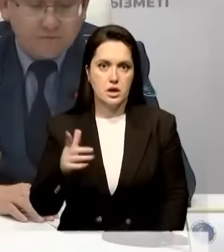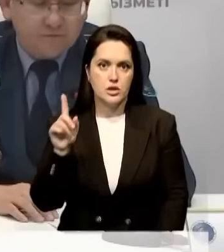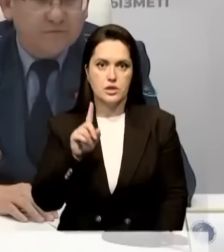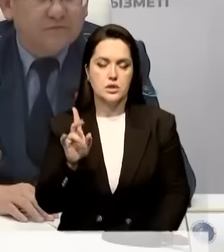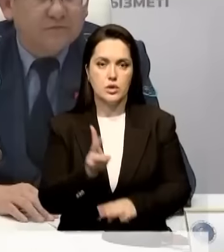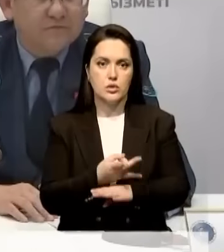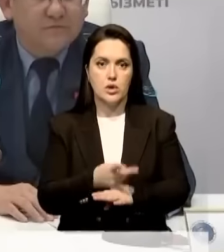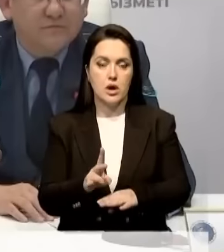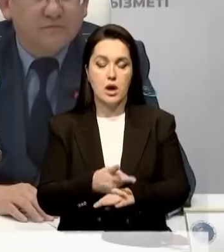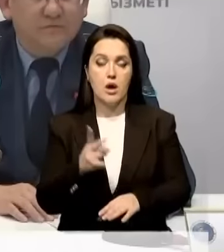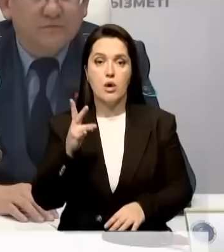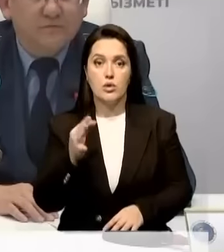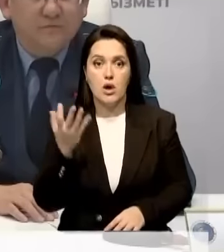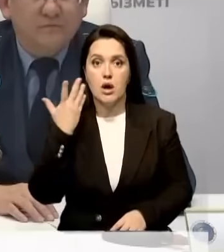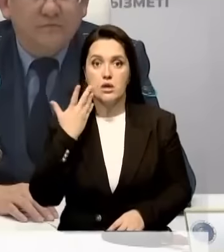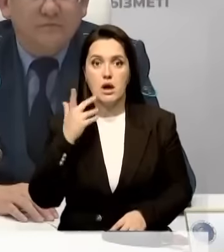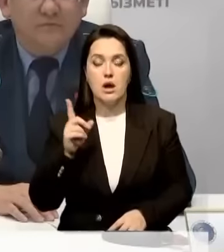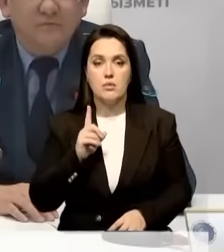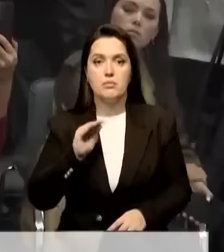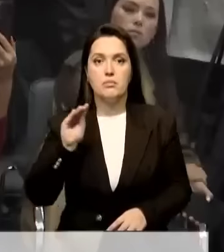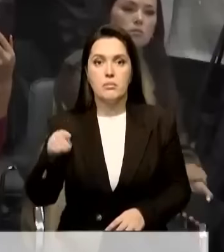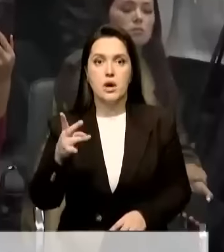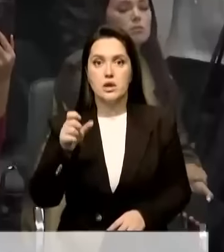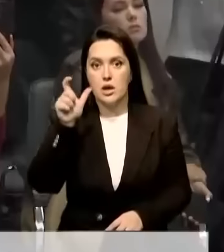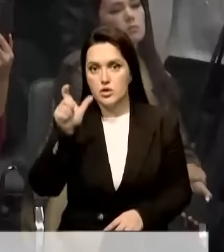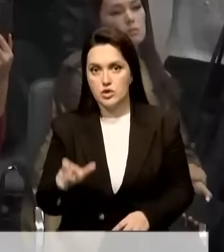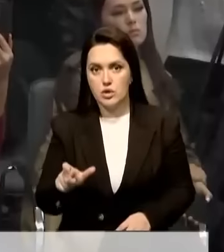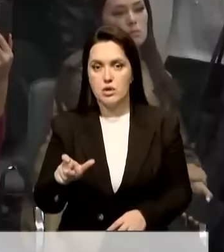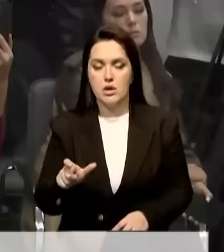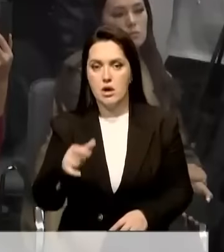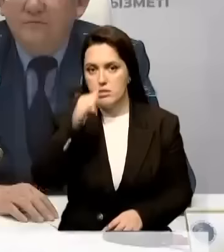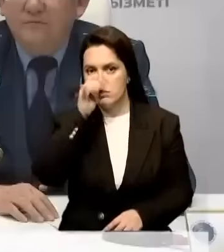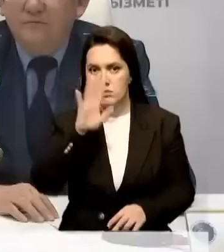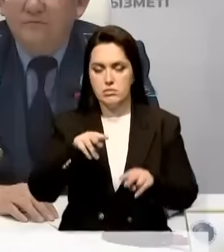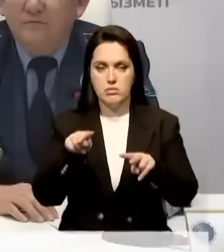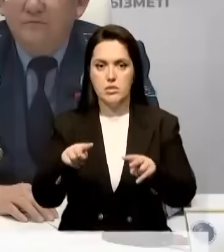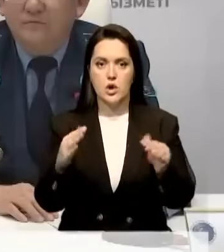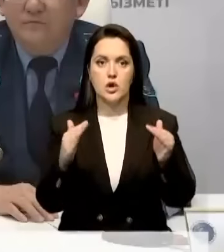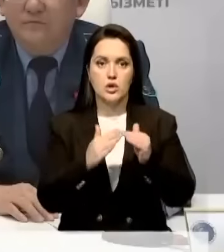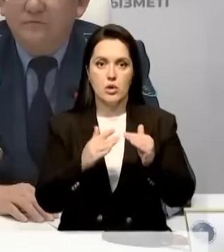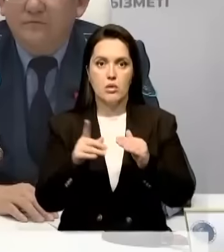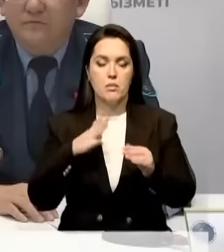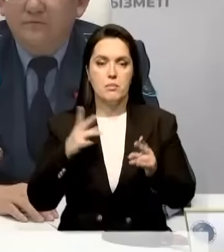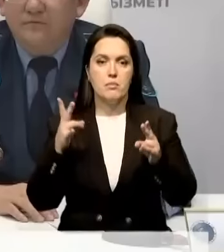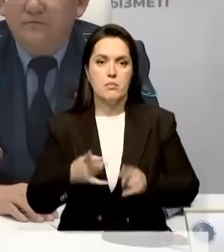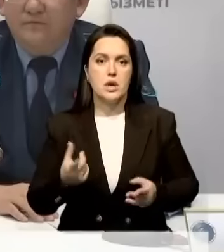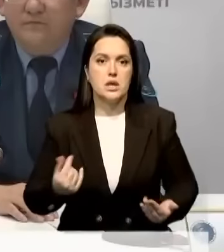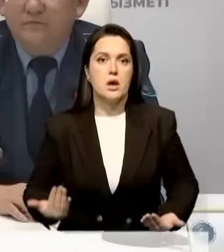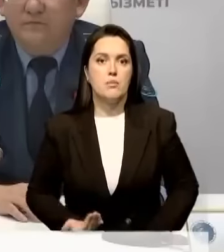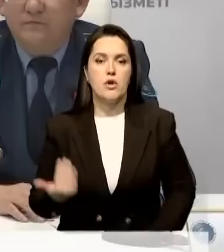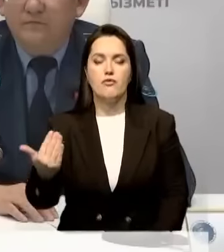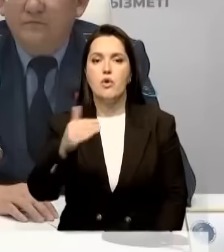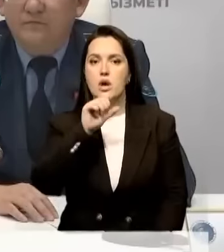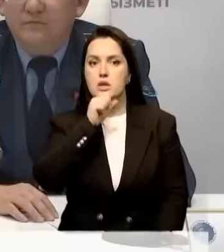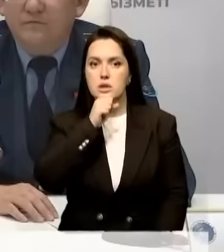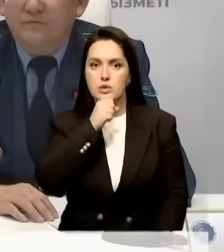ночи. Но когда охрана ставится на человека, а не на объект. Место происшествия убийства было там, где проживает его дедушка, где